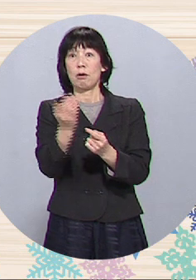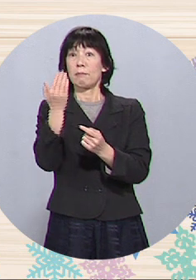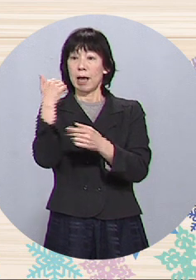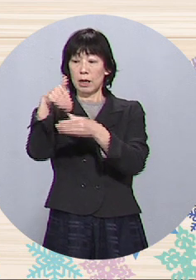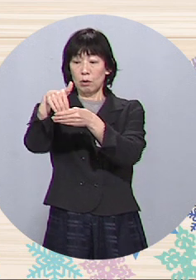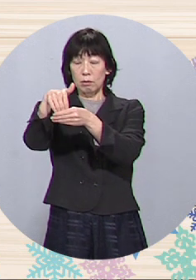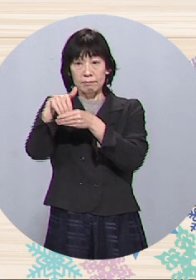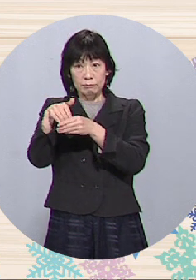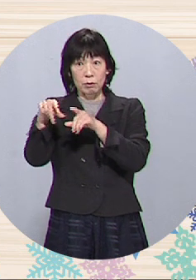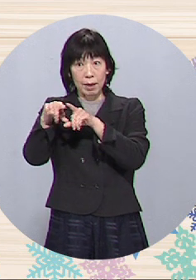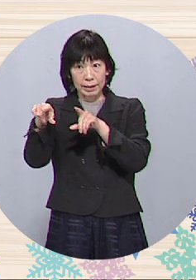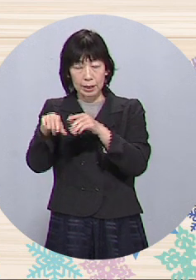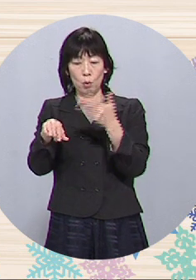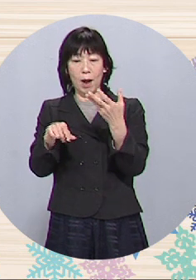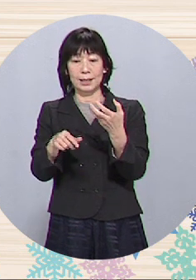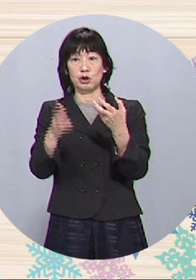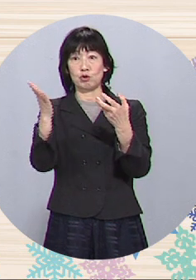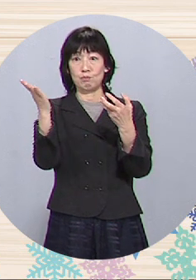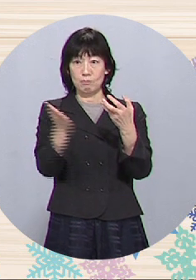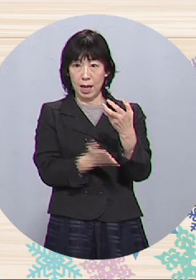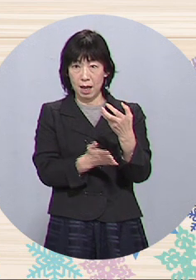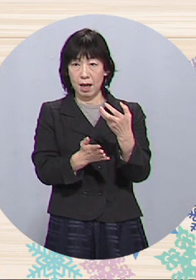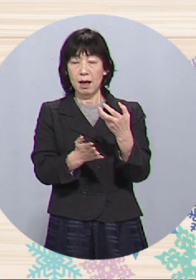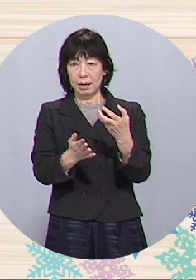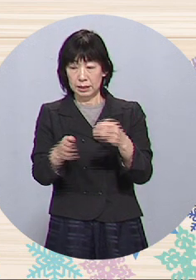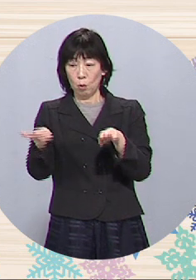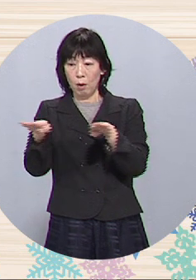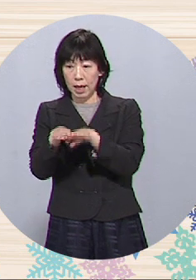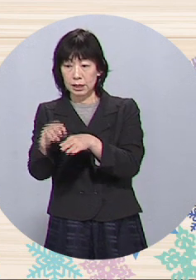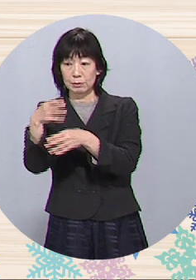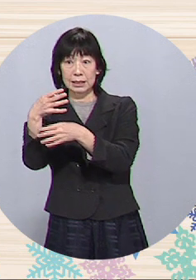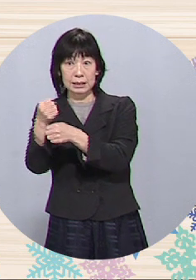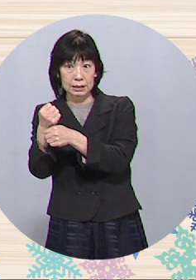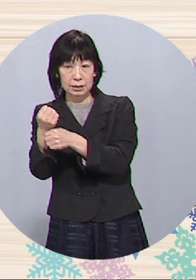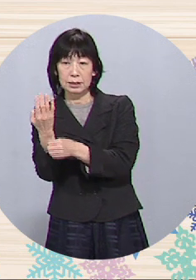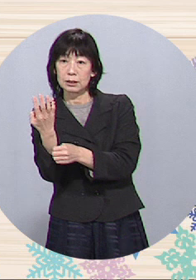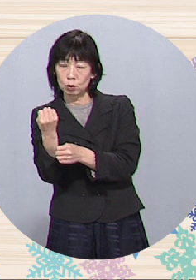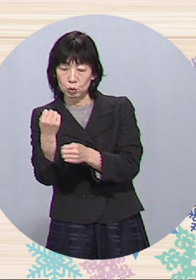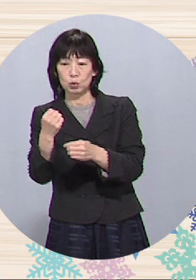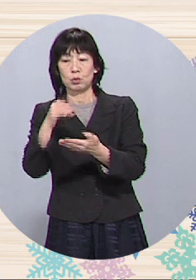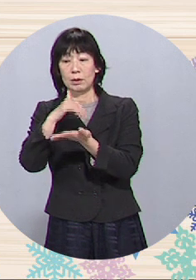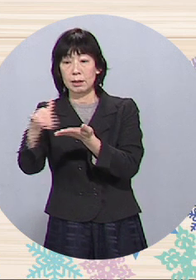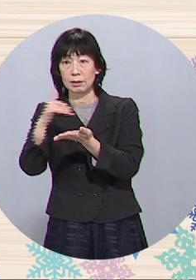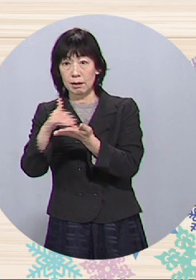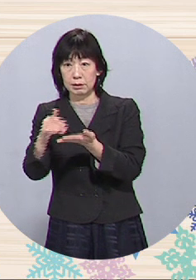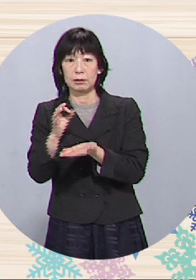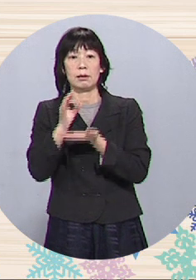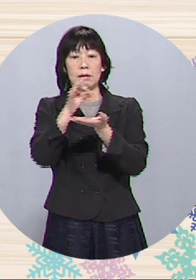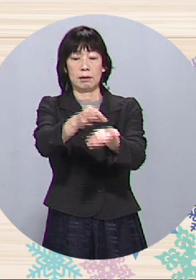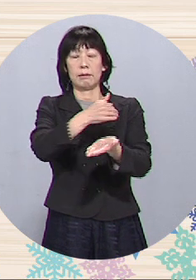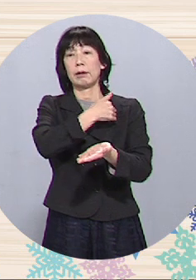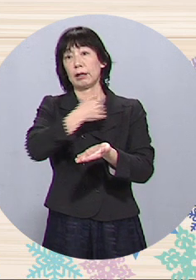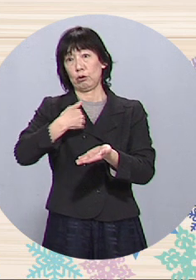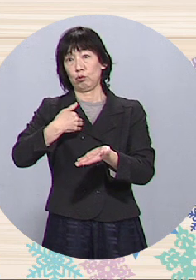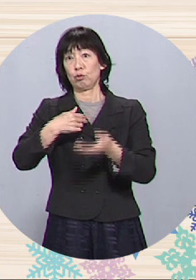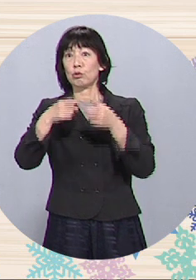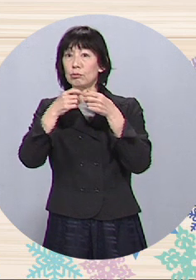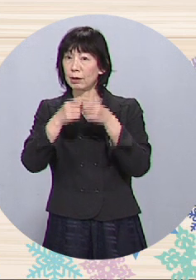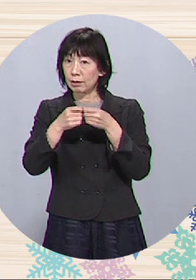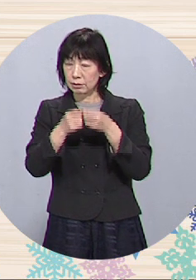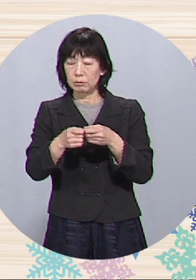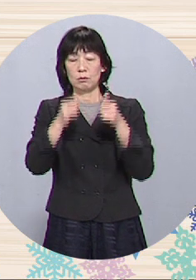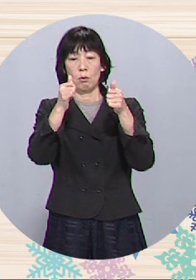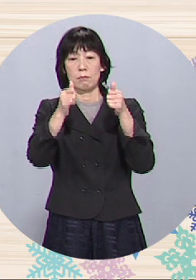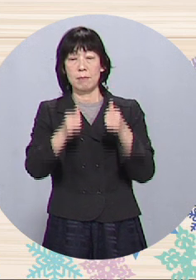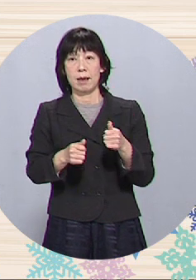平均賃金の 80% に休業日数をかけた金額が支給されます。詳しくは休業支援金で